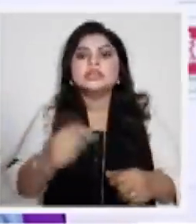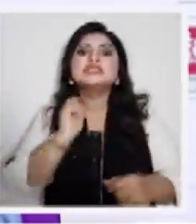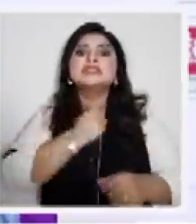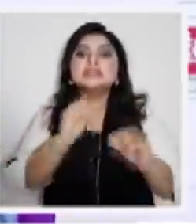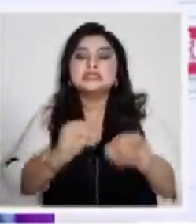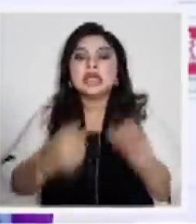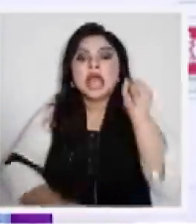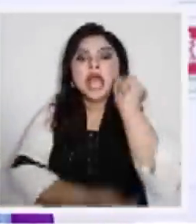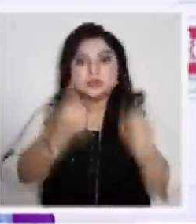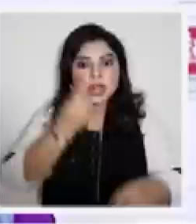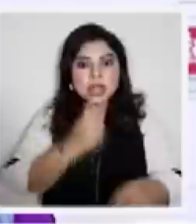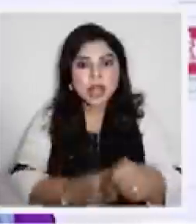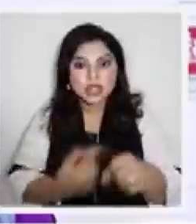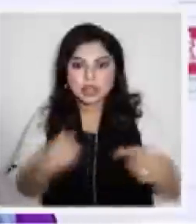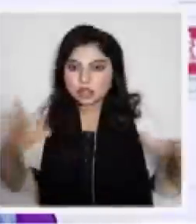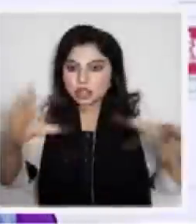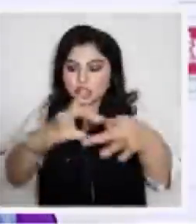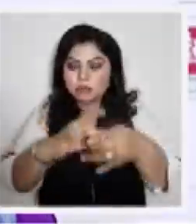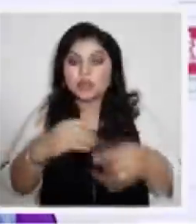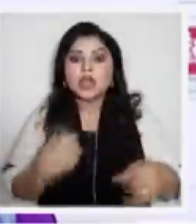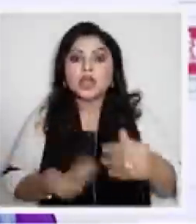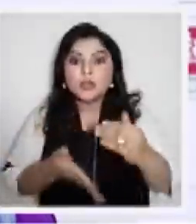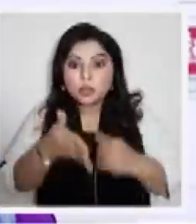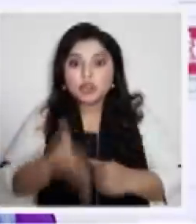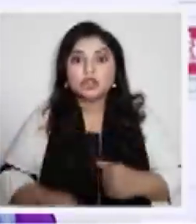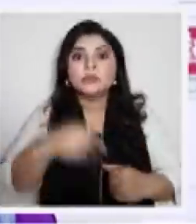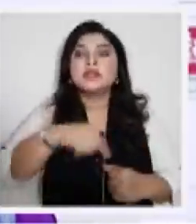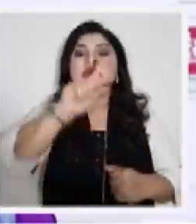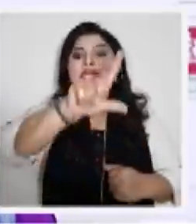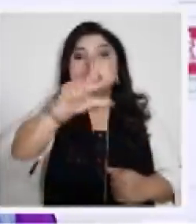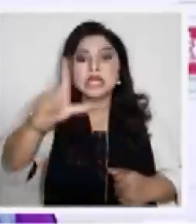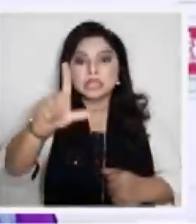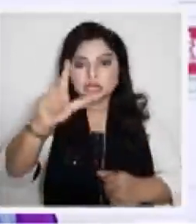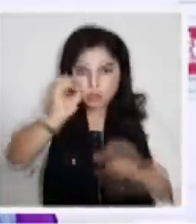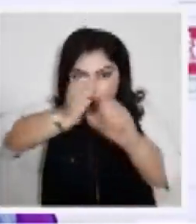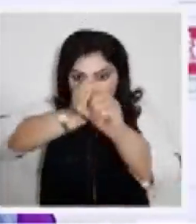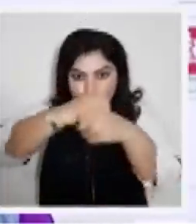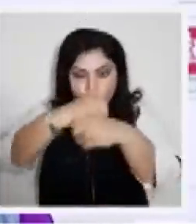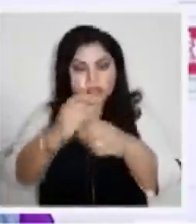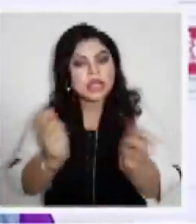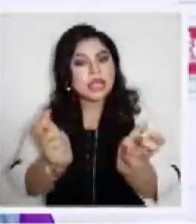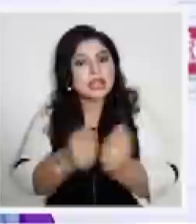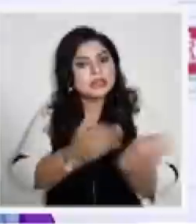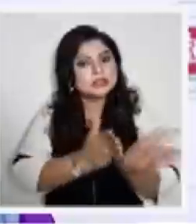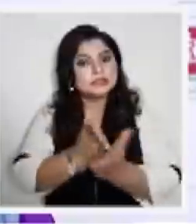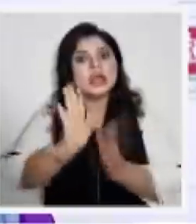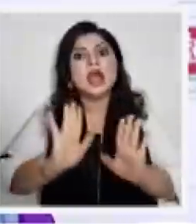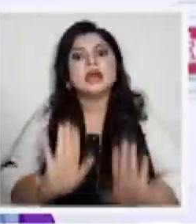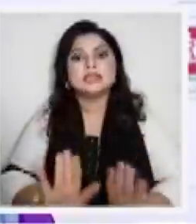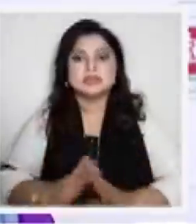আরেকটি পরীক্ষাগার বাংলাদেশ ইনস্টিটিউট অফ হেলথ সায়েন্স জেনারেল হাসপাতাল ঢাকা, এবং বর্তমানে